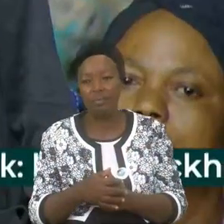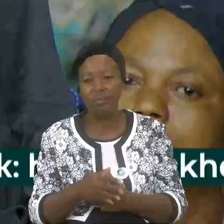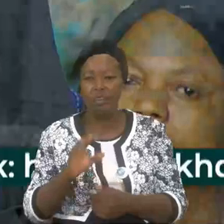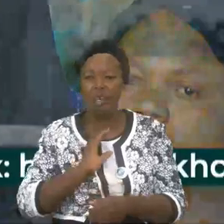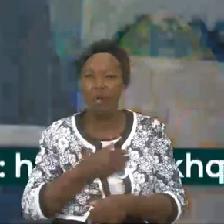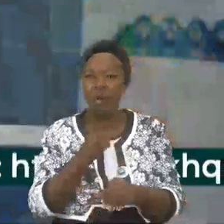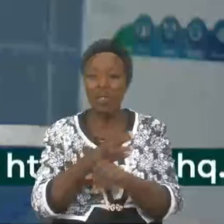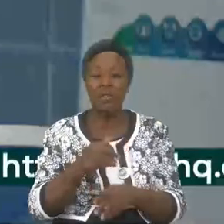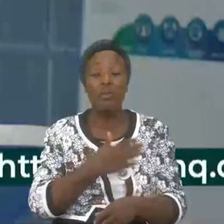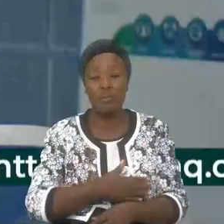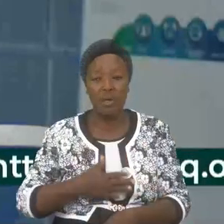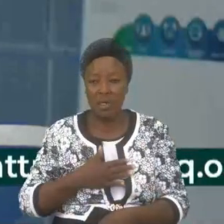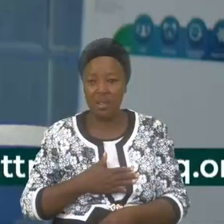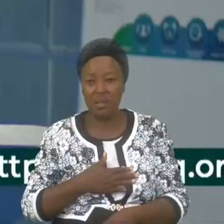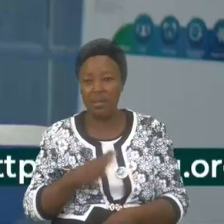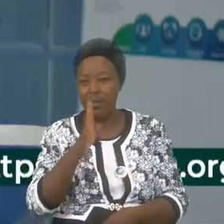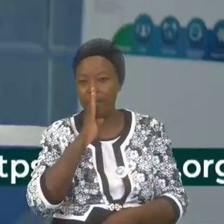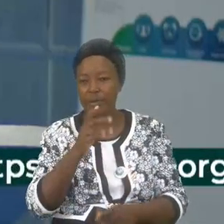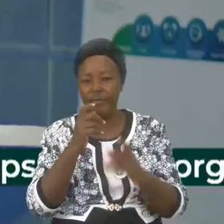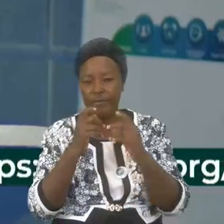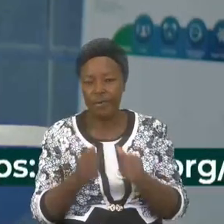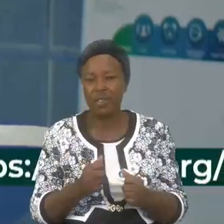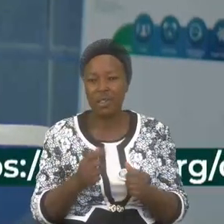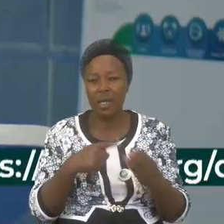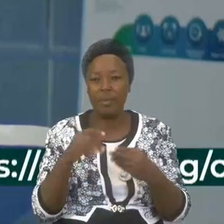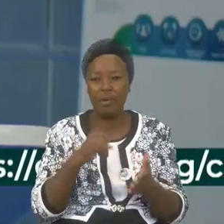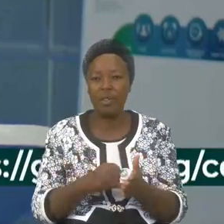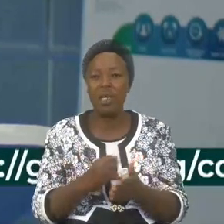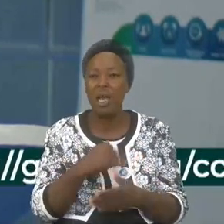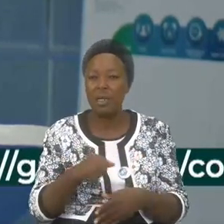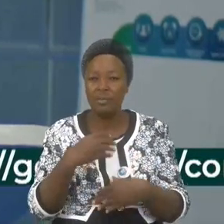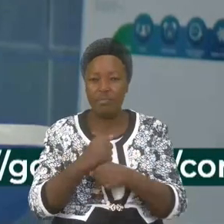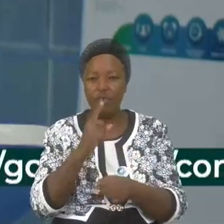Et nos conseillers, partout, occupons-nous rapidement